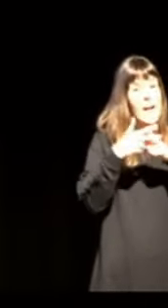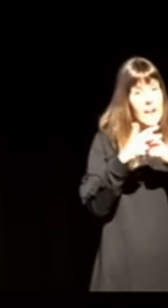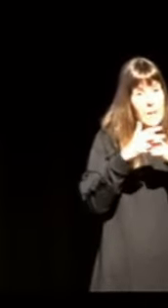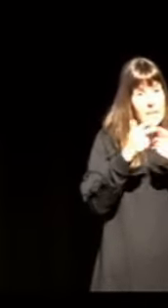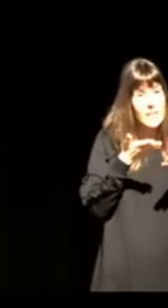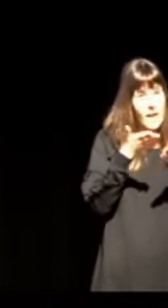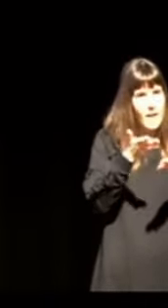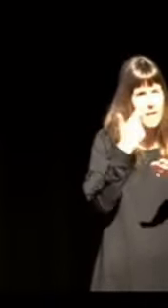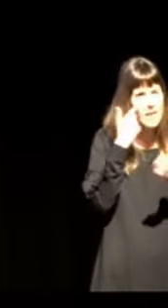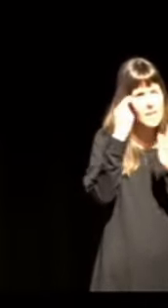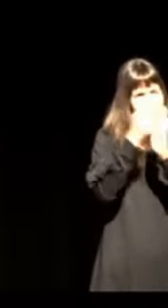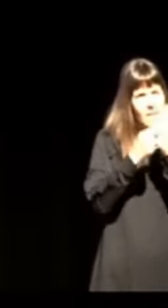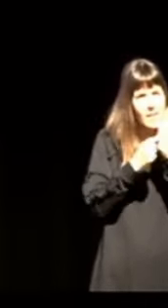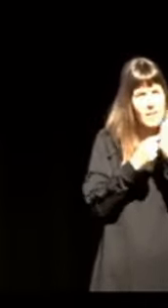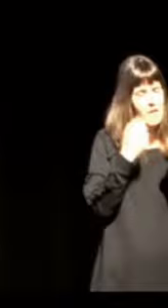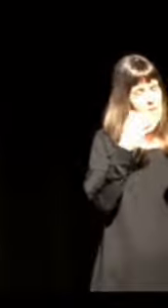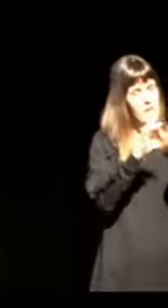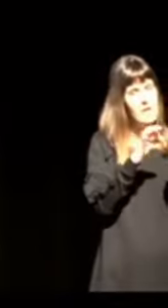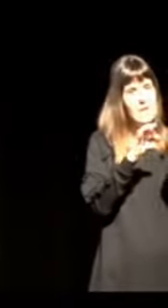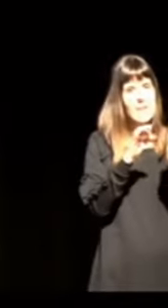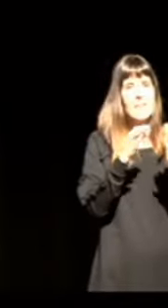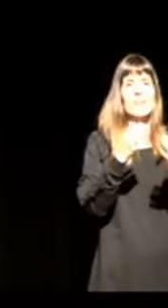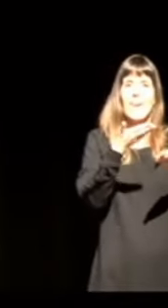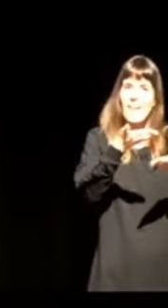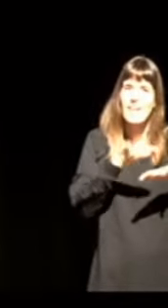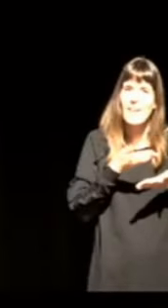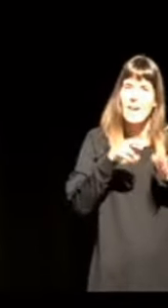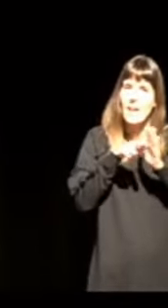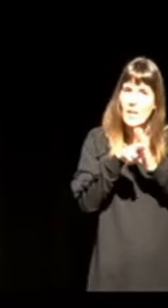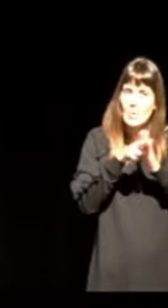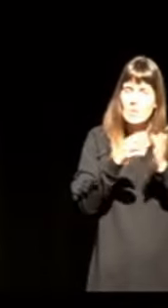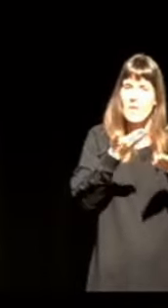erakusten dio bidea hirugarren mailara joateko, sendotze mailara joateko.